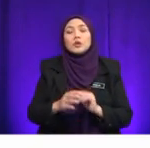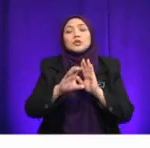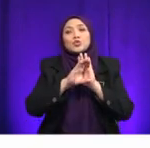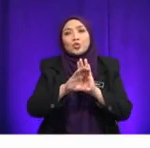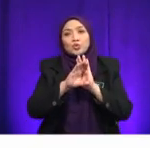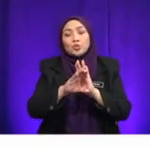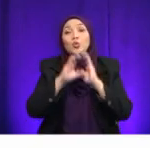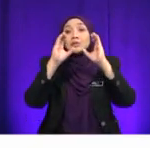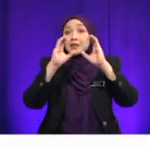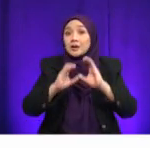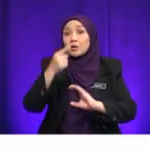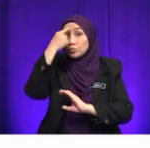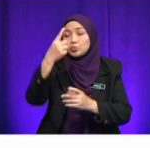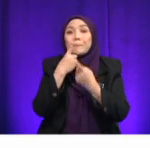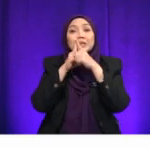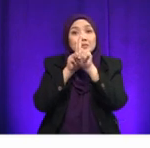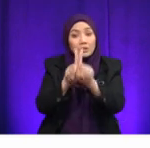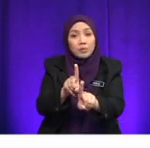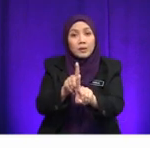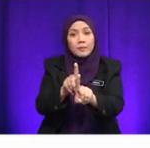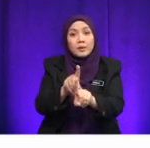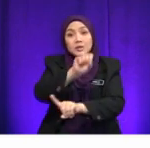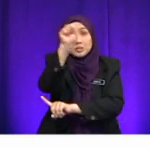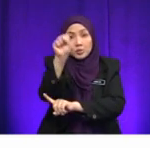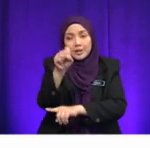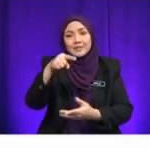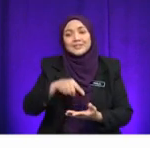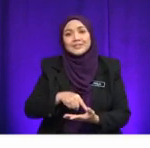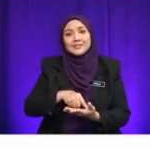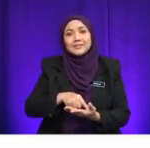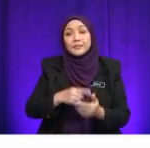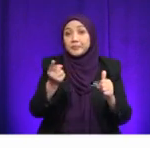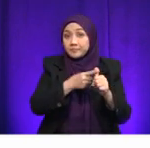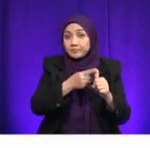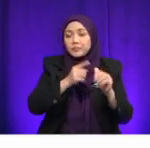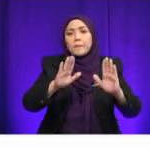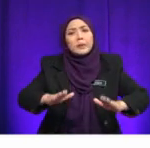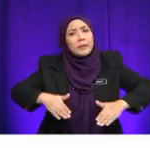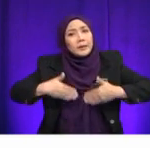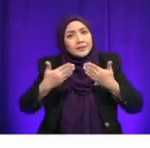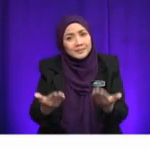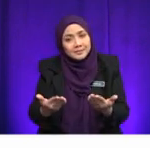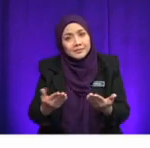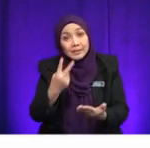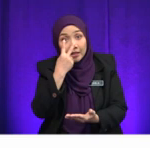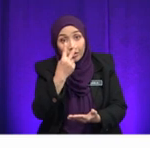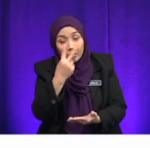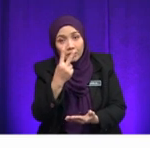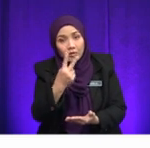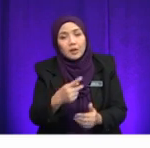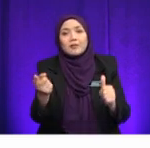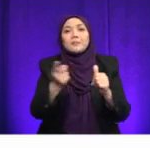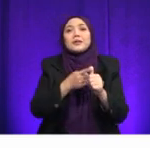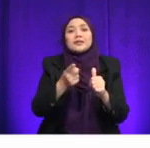cara untuk menjawab sayuran ini ya ya pertama bagaimana Oke kalau kita lihat di sini pertama